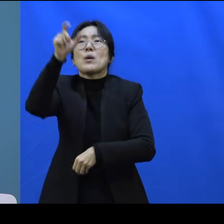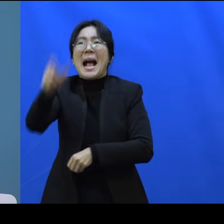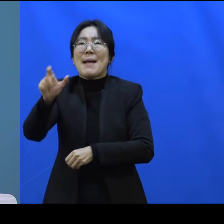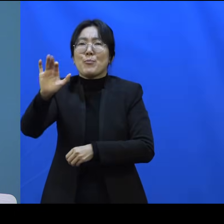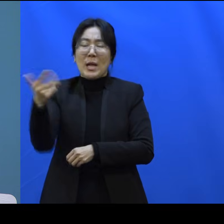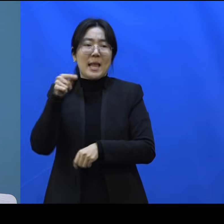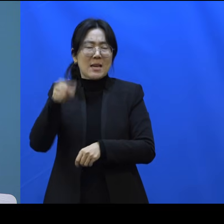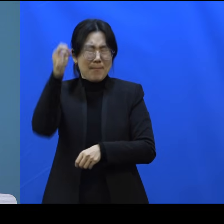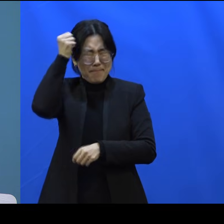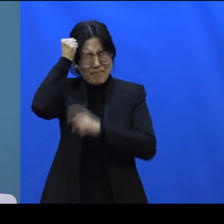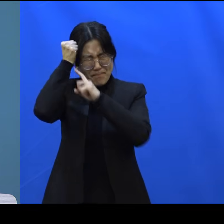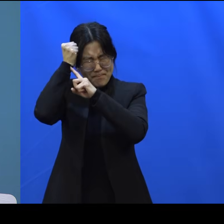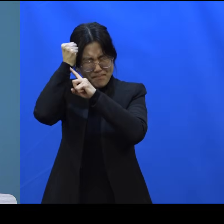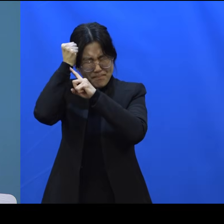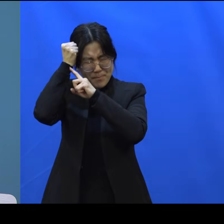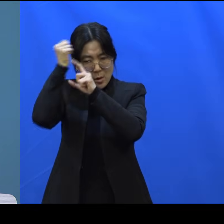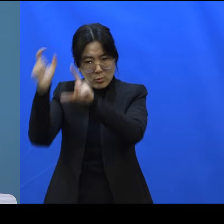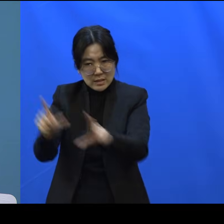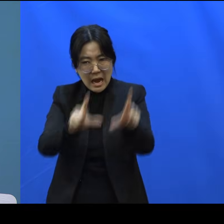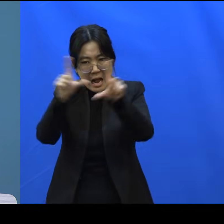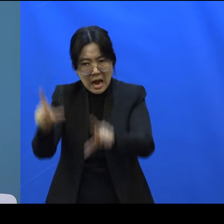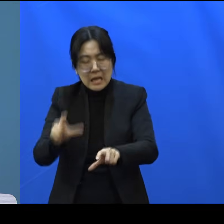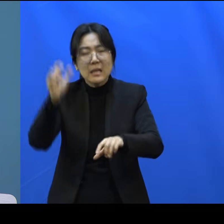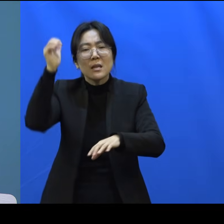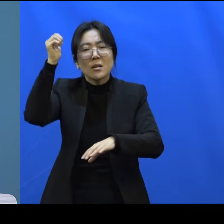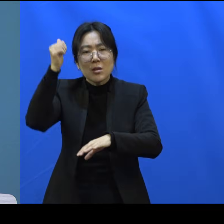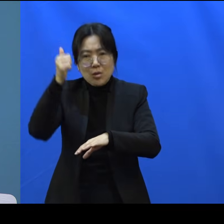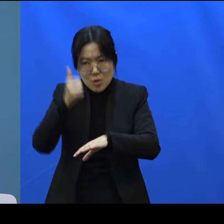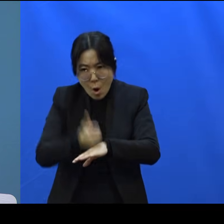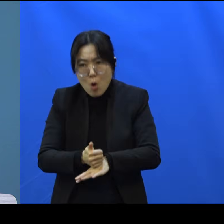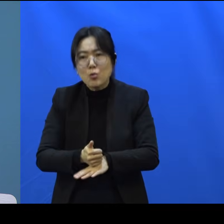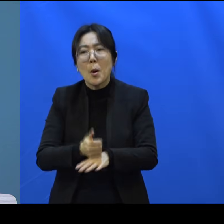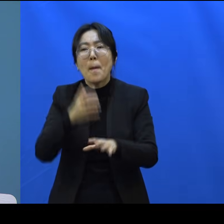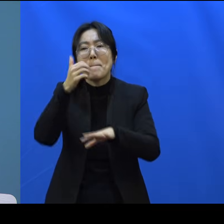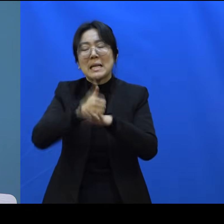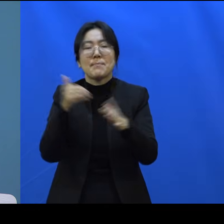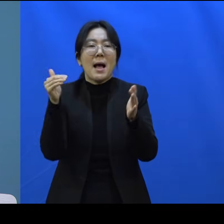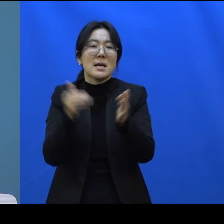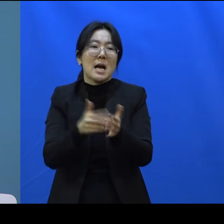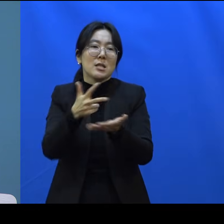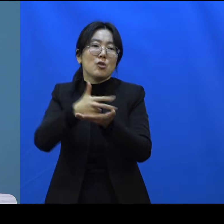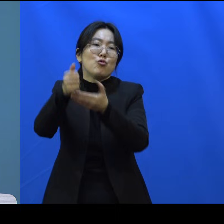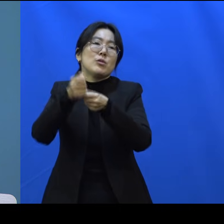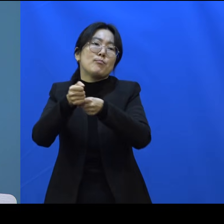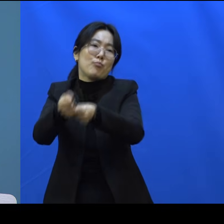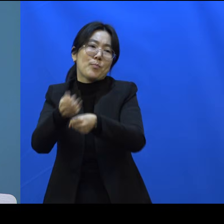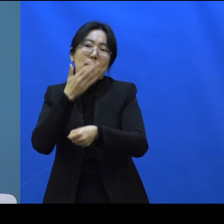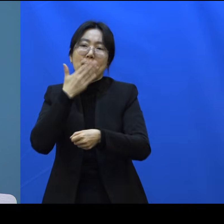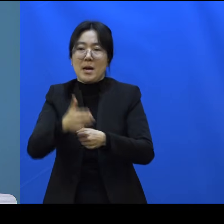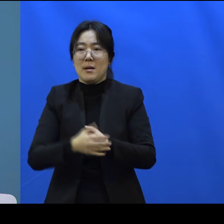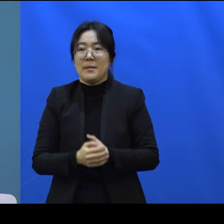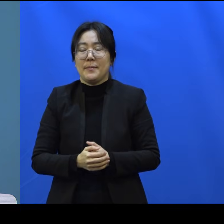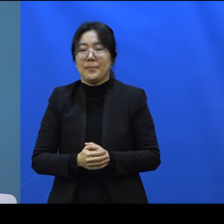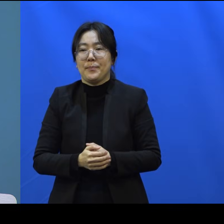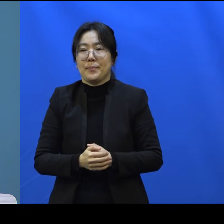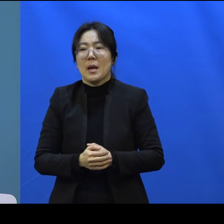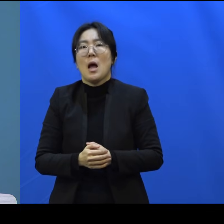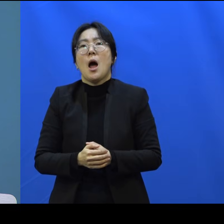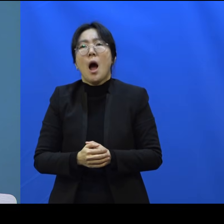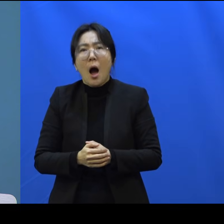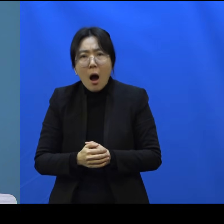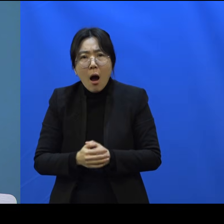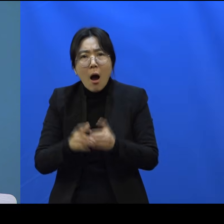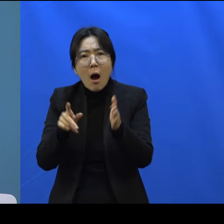있는 겁니다. 그래서 오늘 우리도 이 바울이 깨달았던 이 원리, 그리고 자신의 삶을 이끌어갔던 이 말씀의 원리를